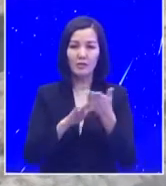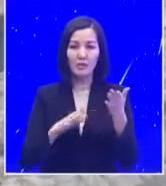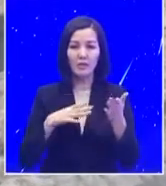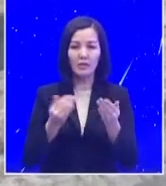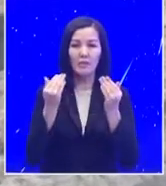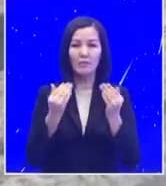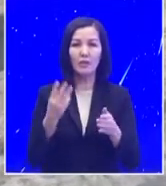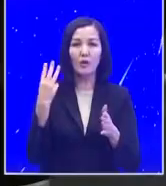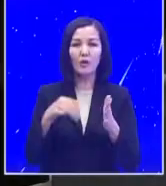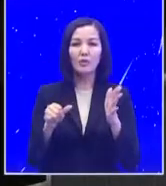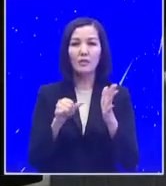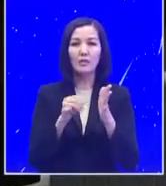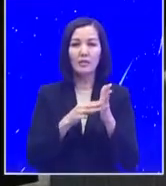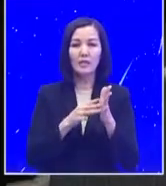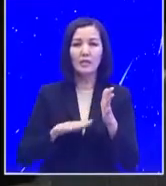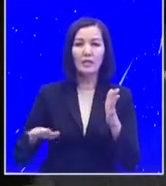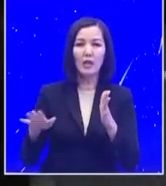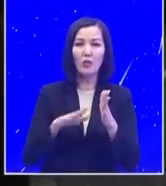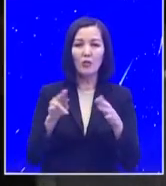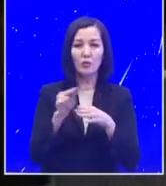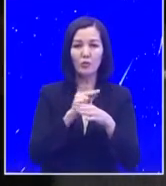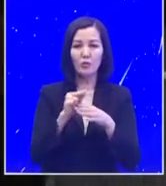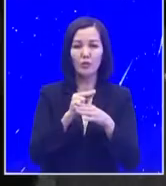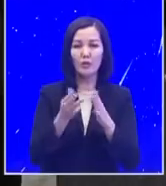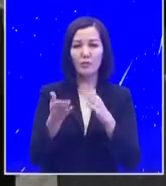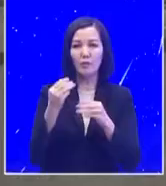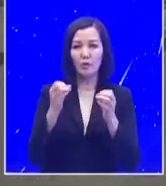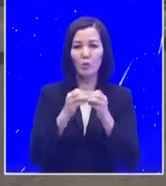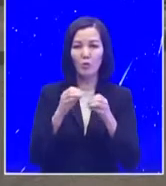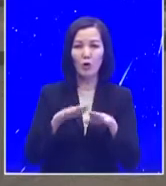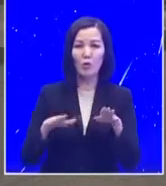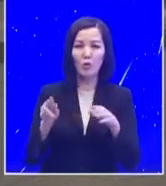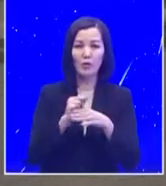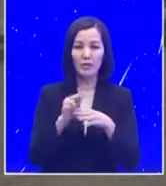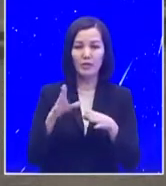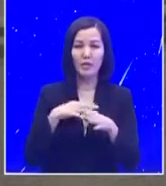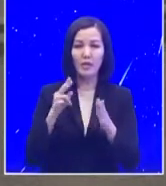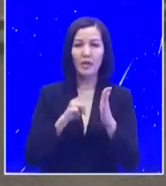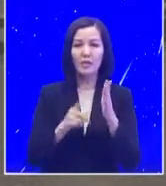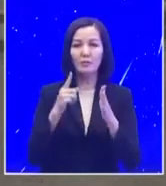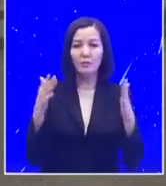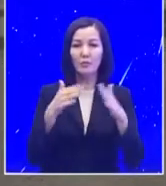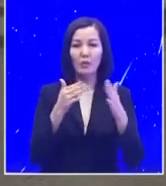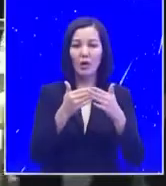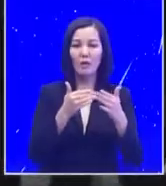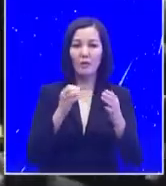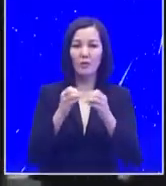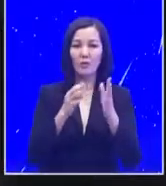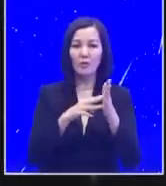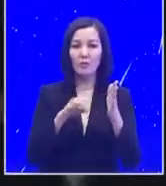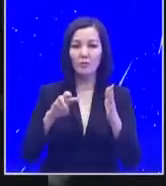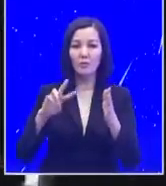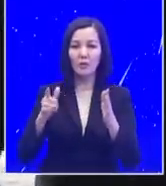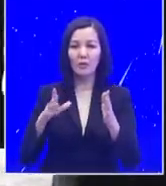Биыл 38 аула қолға алынады. Былтыр 10 аула жасалыпты. Бірі Жансүгіров көшесіндегі 71-ші үй алды. 18 миллион теңгеге